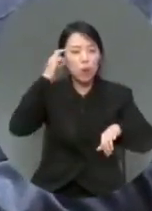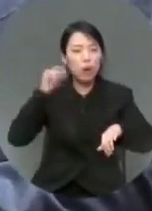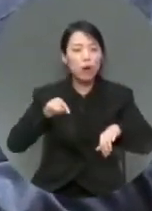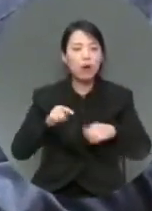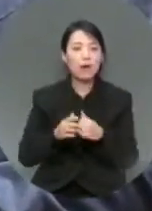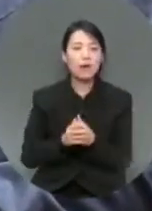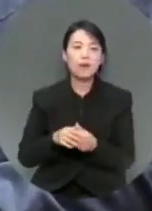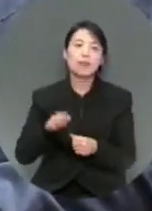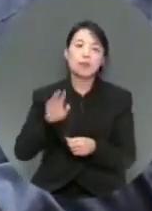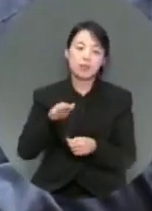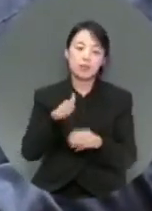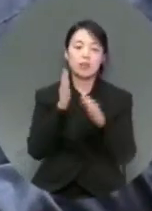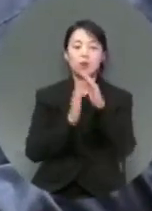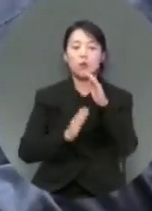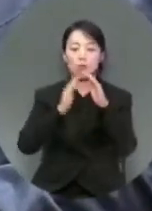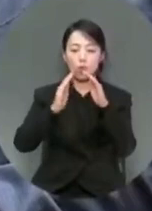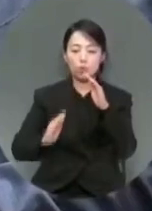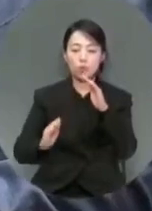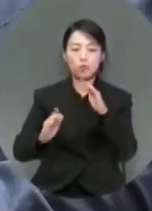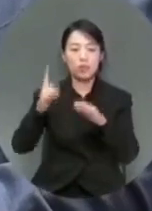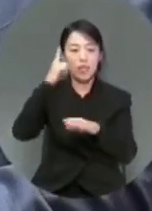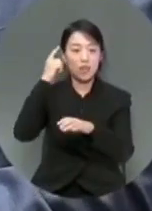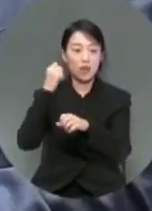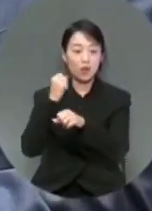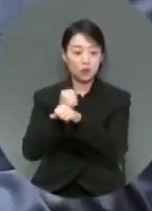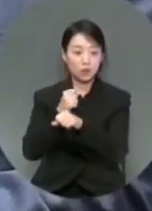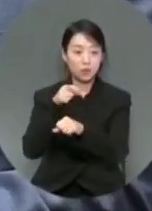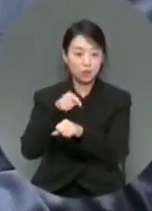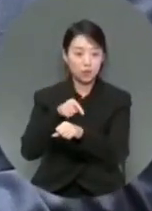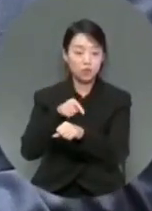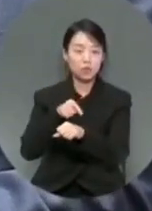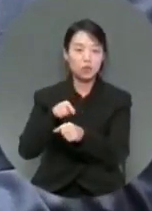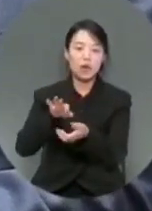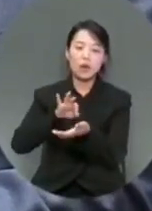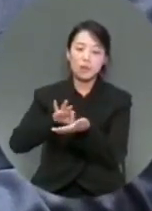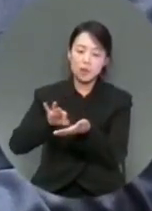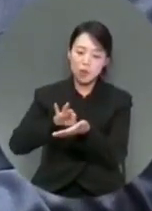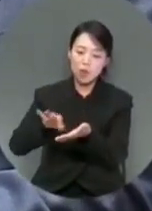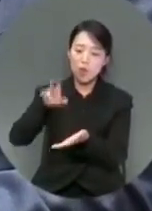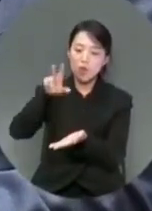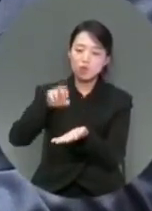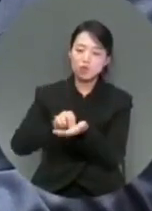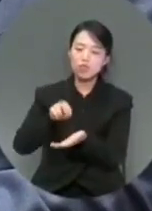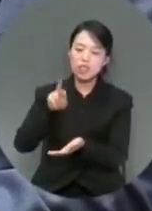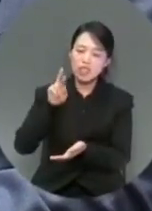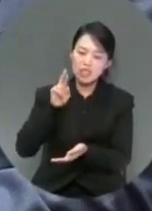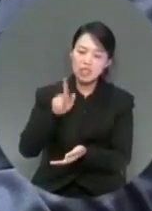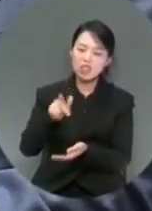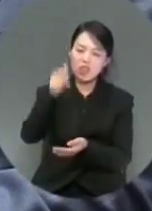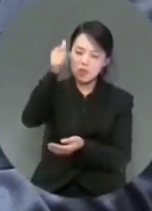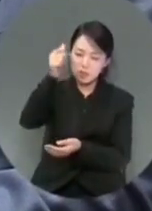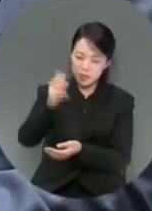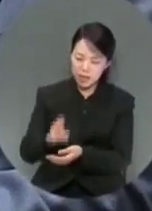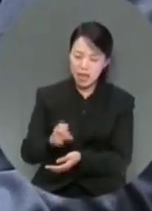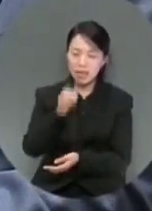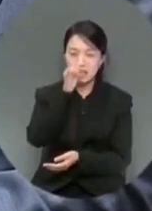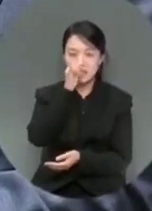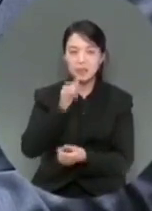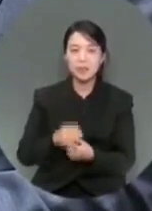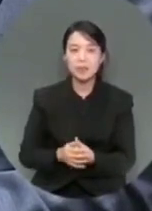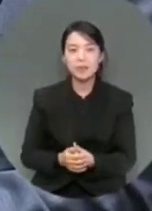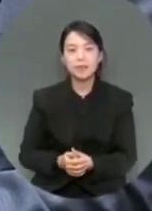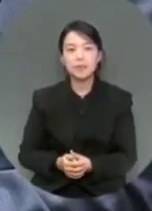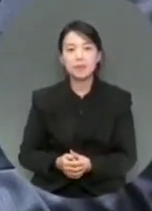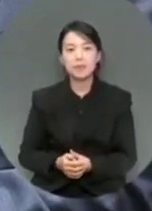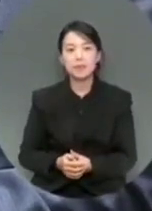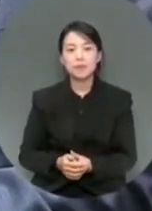의원님, 우리가 공공부문의 R&D의 비효율이나 문제점 지적은 국회에서도 수차례 여러 해에 걸쳐서